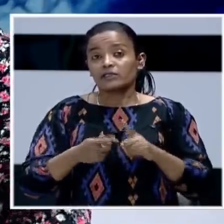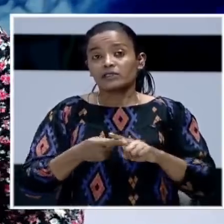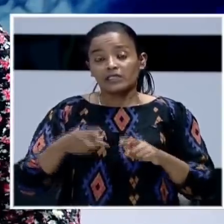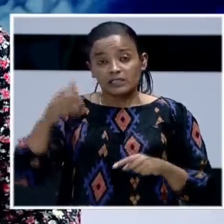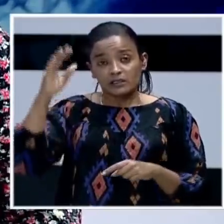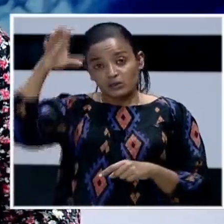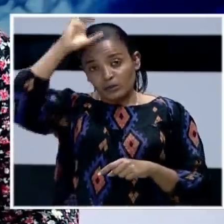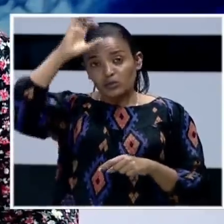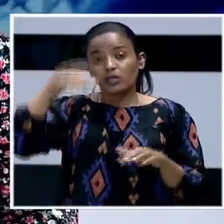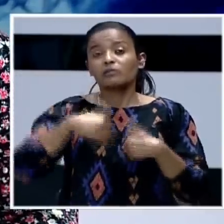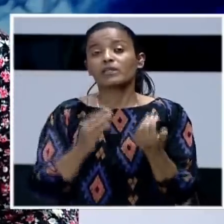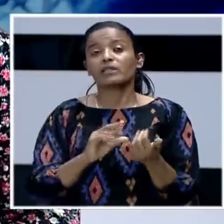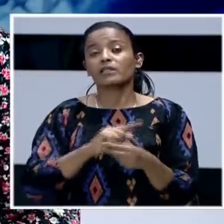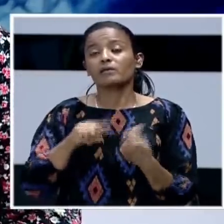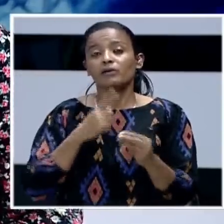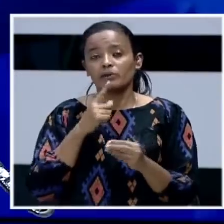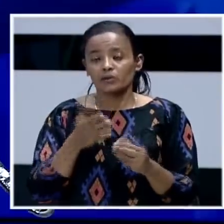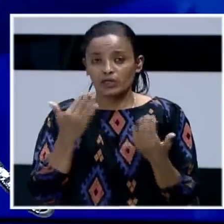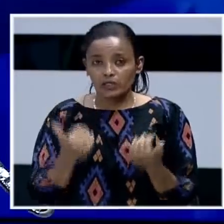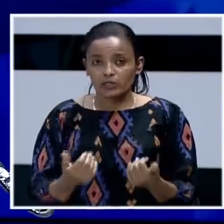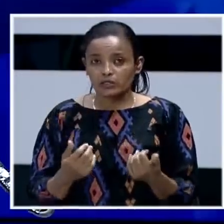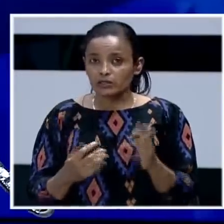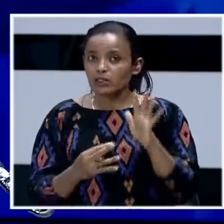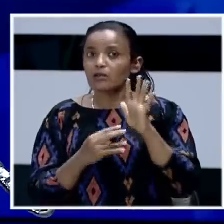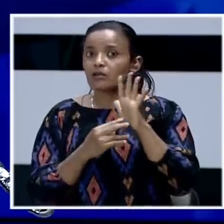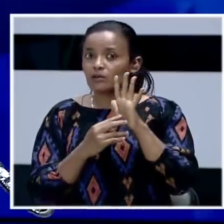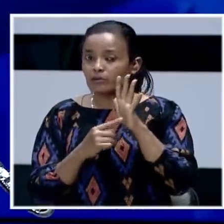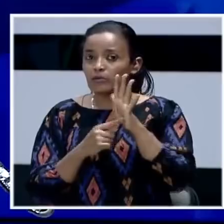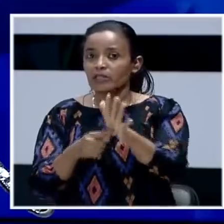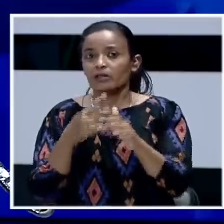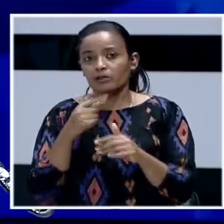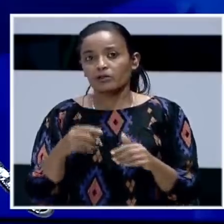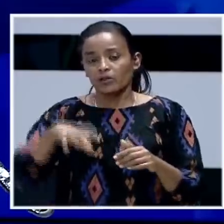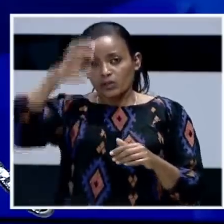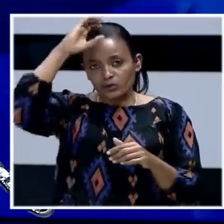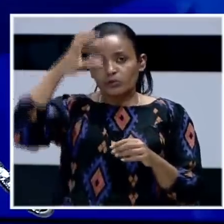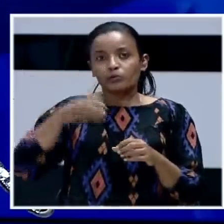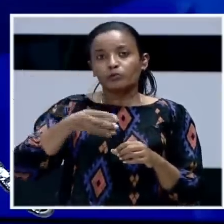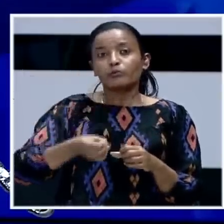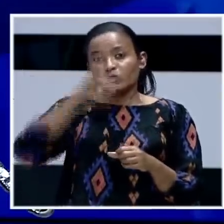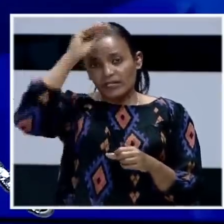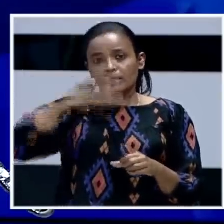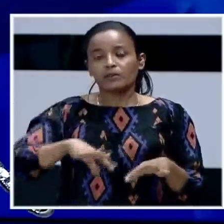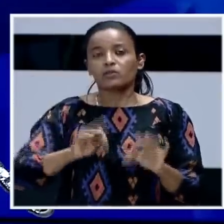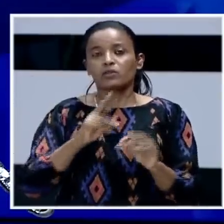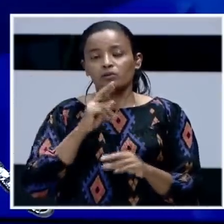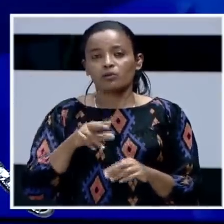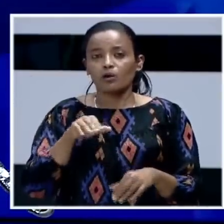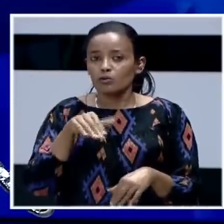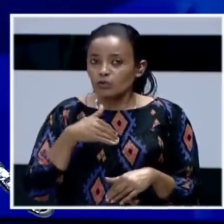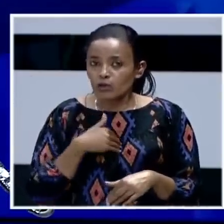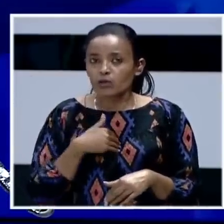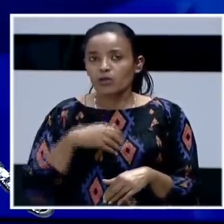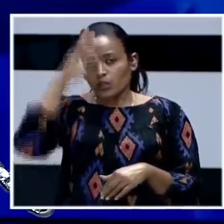مخان مفلاتي كارلي خون هو حزي أزي مرأي إيو تما جلوت أوردي أو سوات تراخي وميو أو نهلو